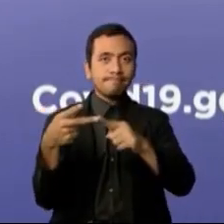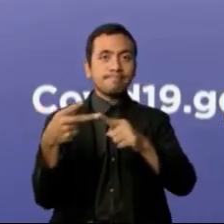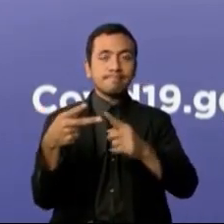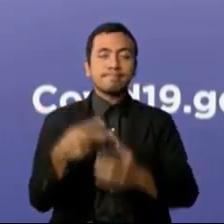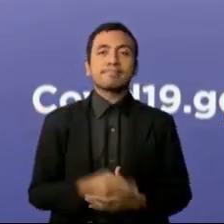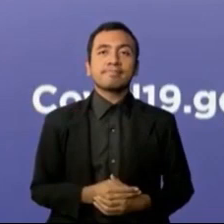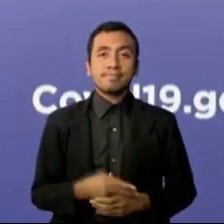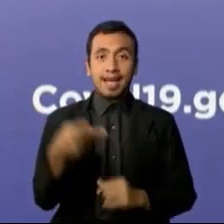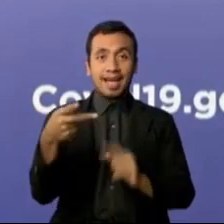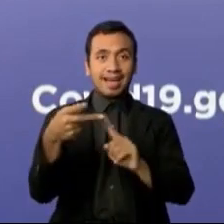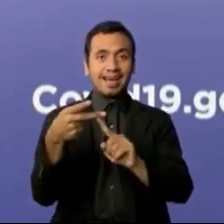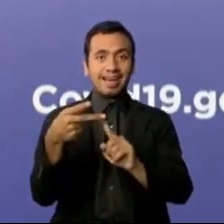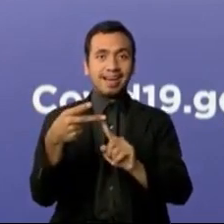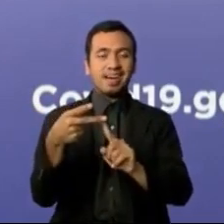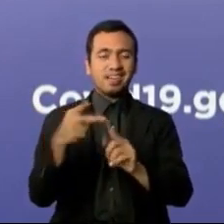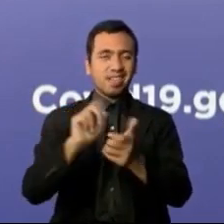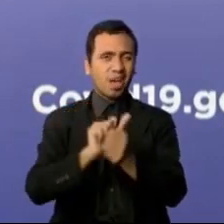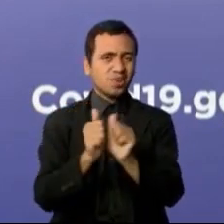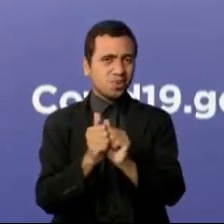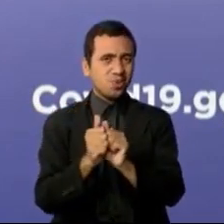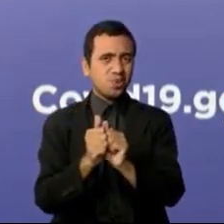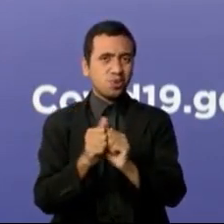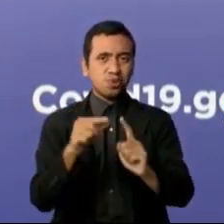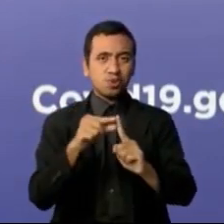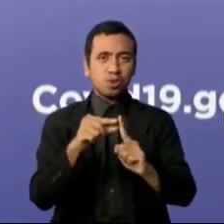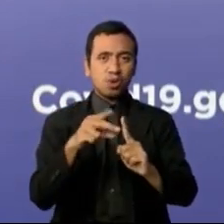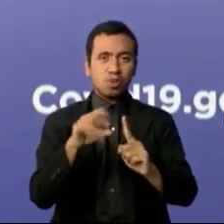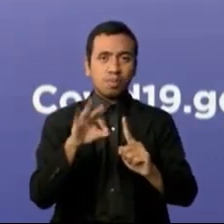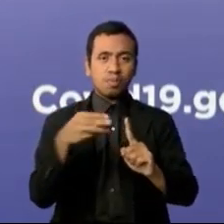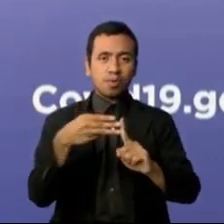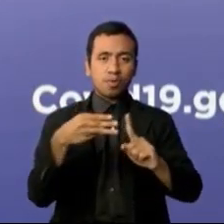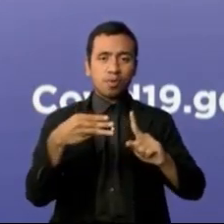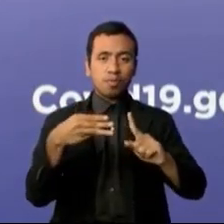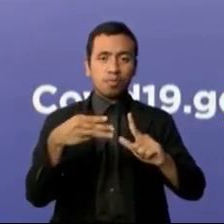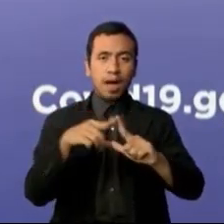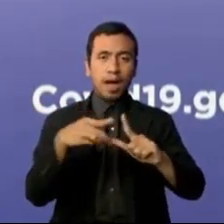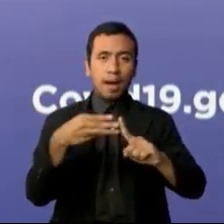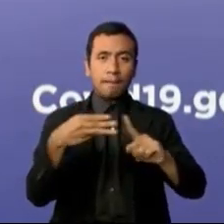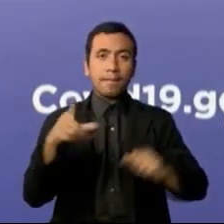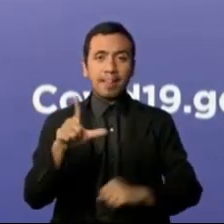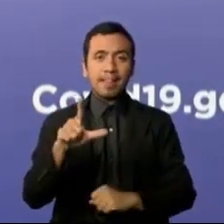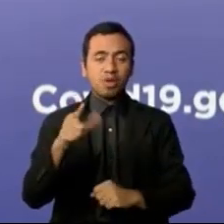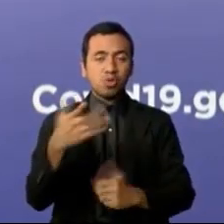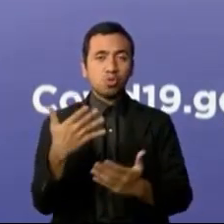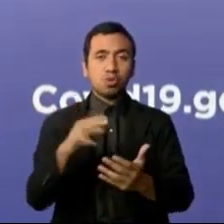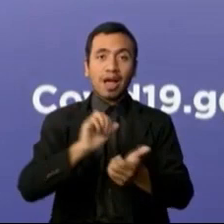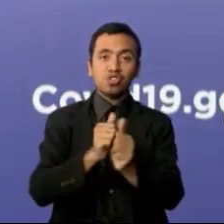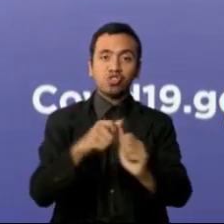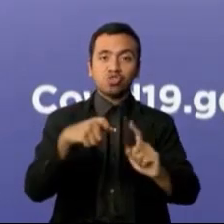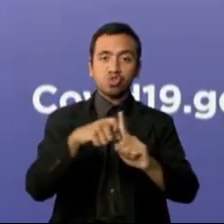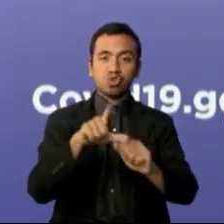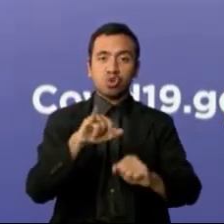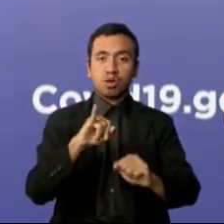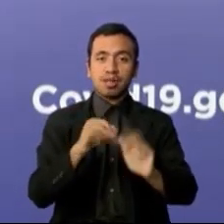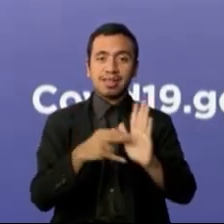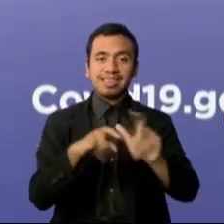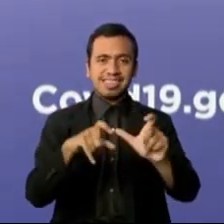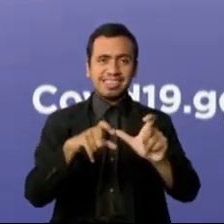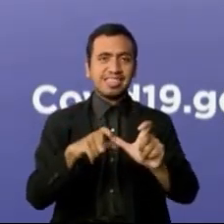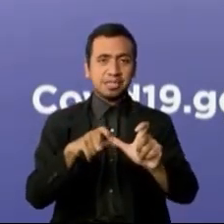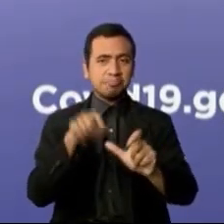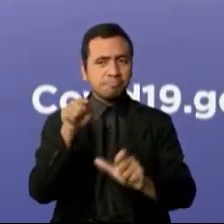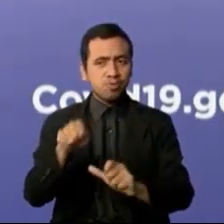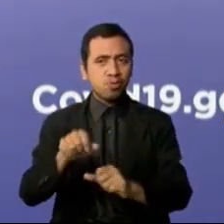probable ini adalah kasus yang klinis kita yakini covert kondisinya